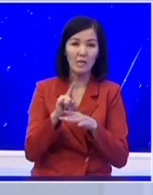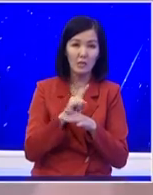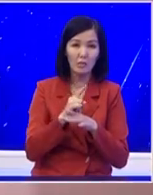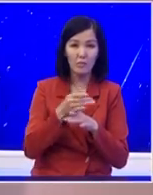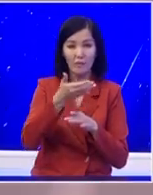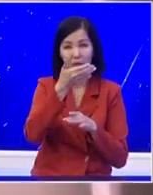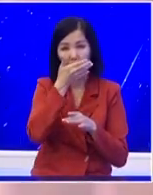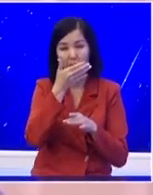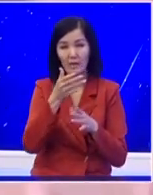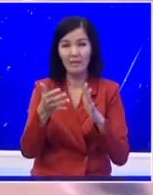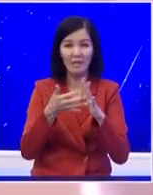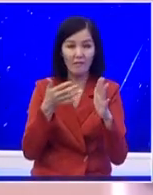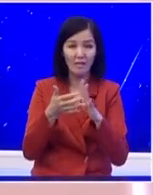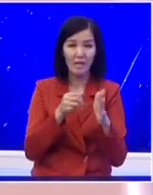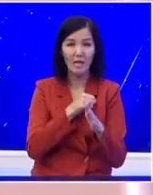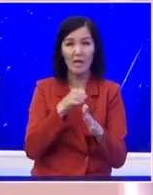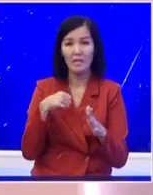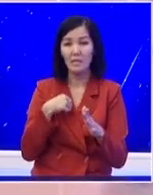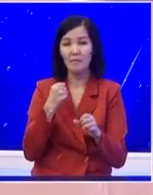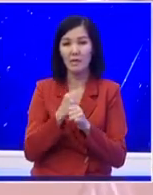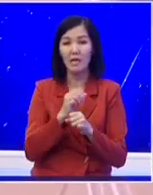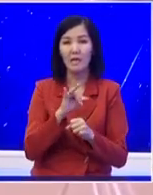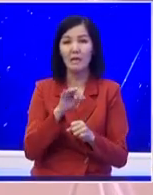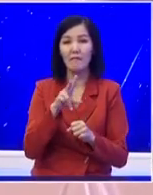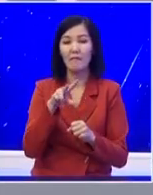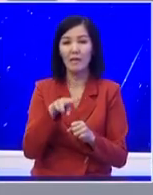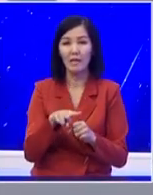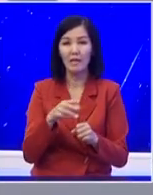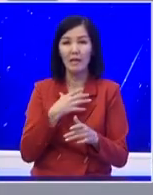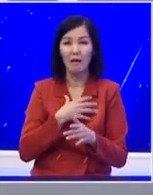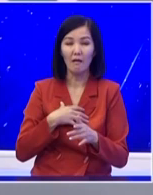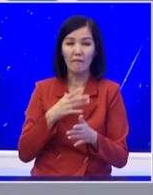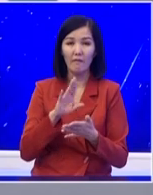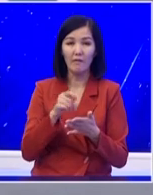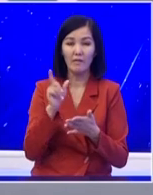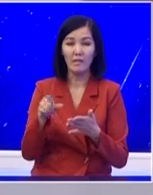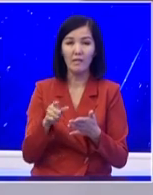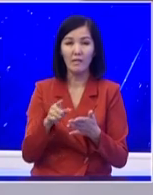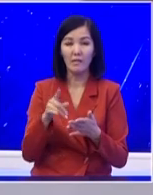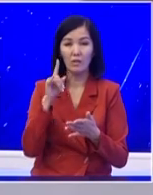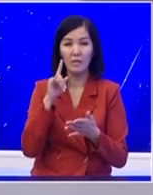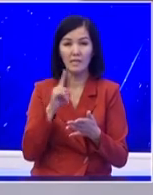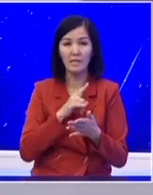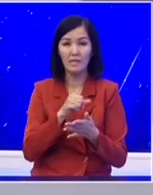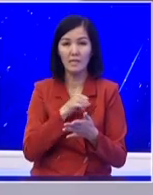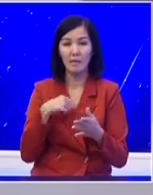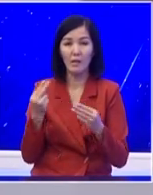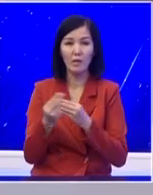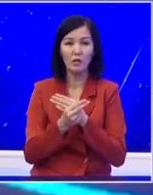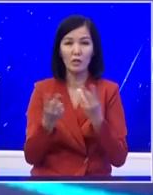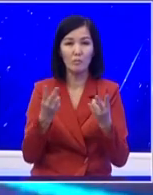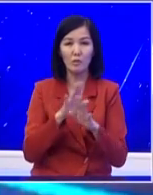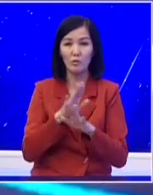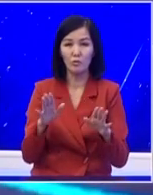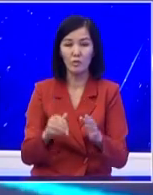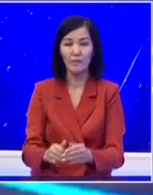Соответственно, людям приходится использовать самодельные аппараты ИВЛ. Этот вопрос волнует и главу Минздрава, который призывает казахстанцев не заниматься самолечением.